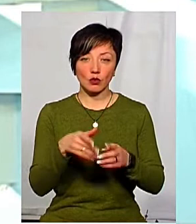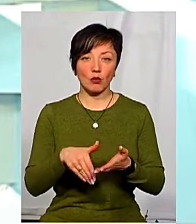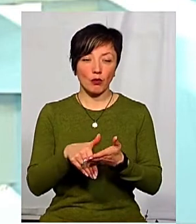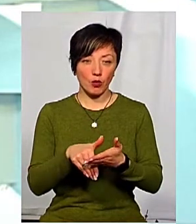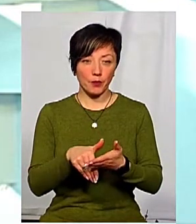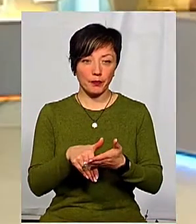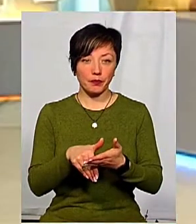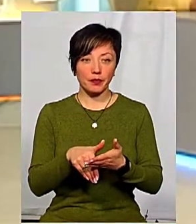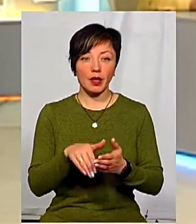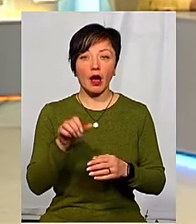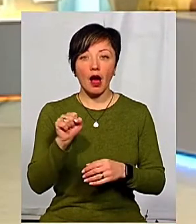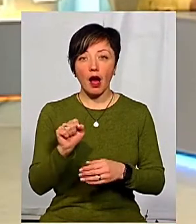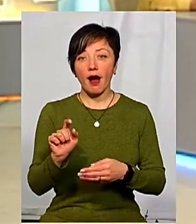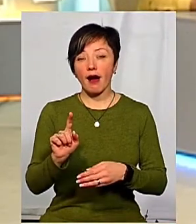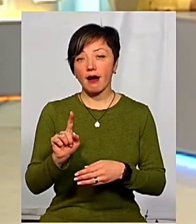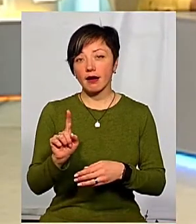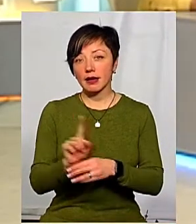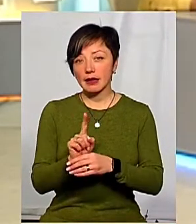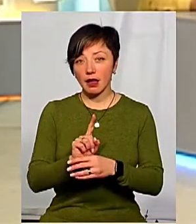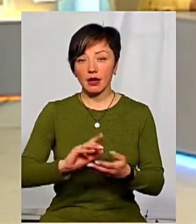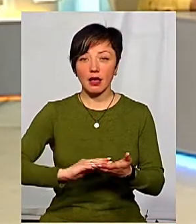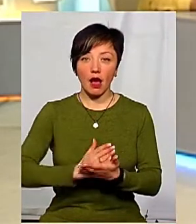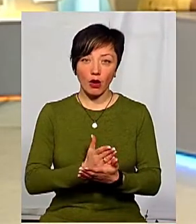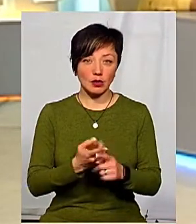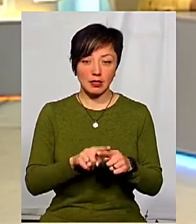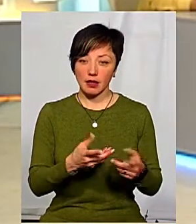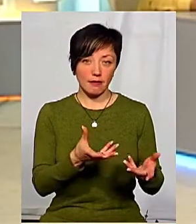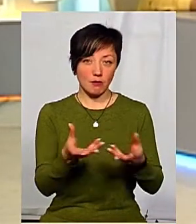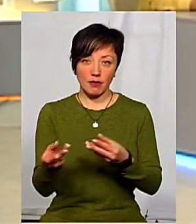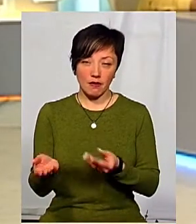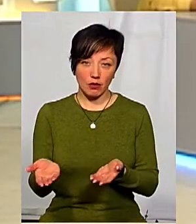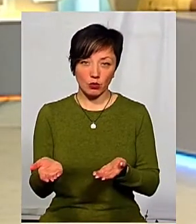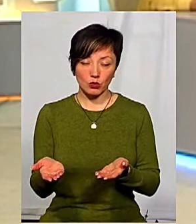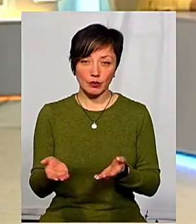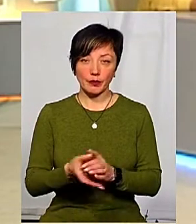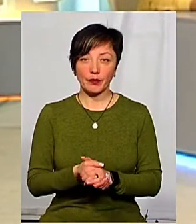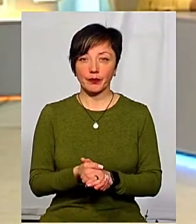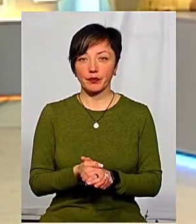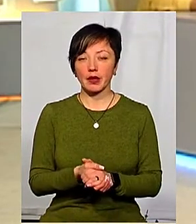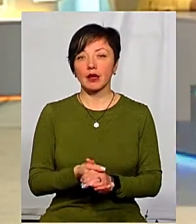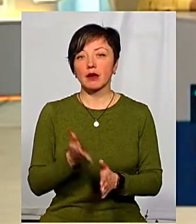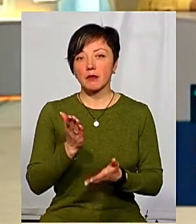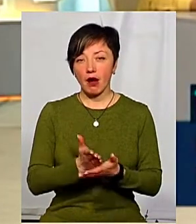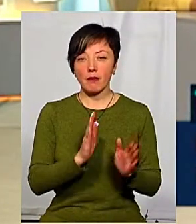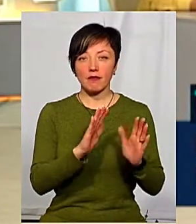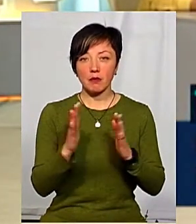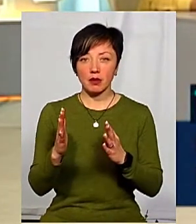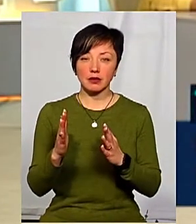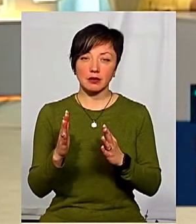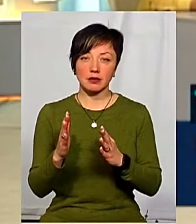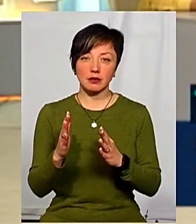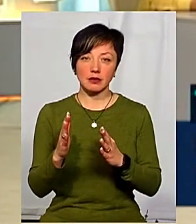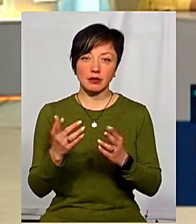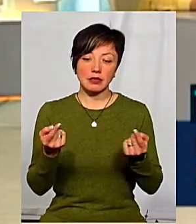допомоги. А критерії якості на це не впливають. І маємо випадки